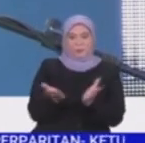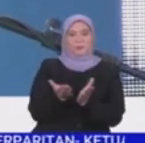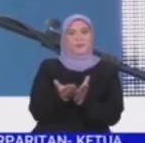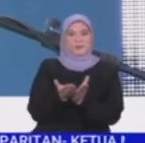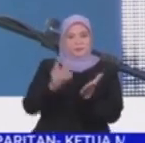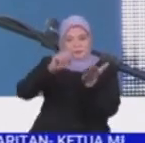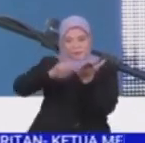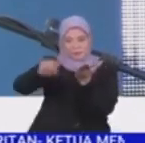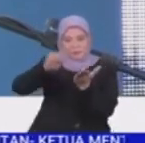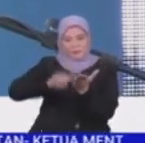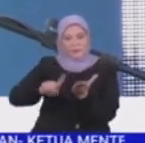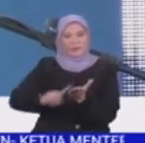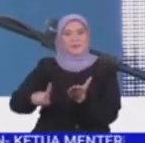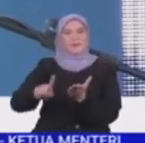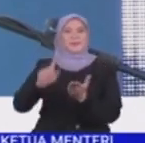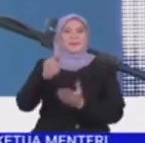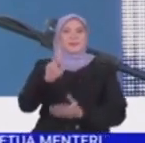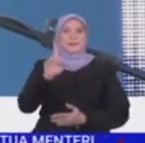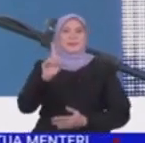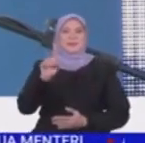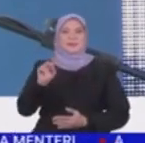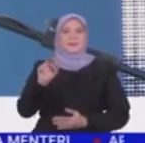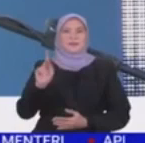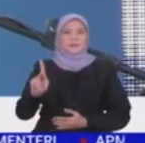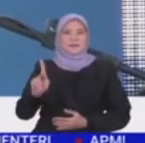telah menyemak semula unjuran KDNK